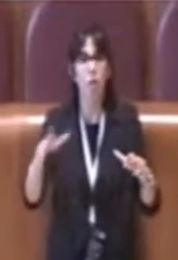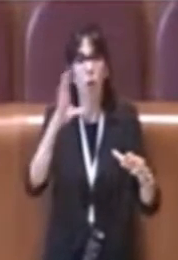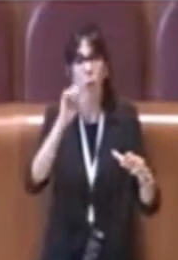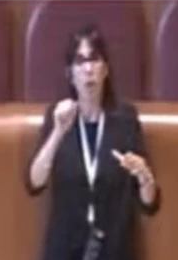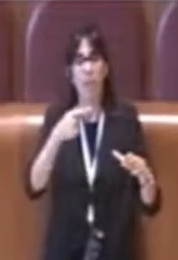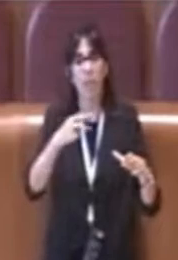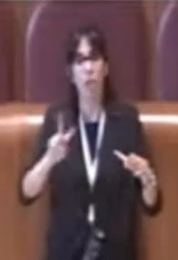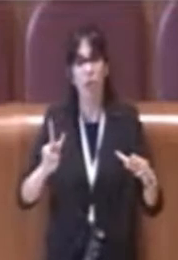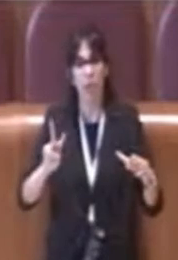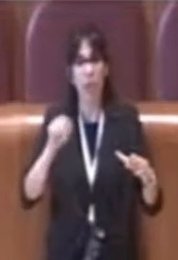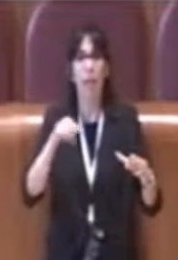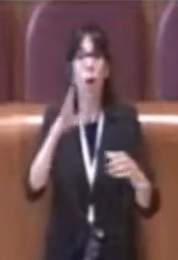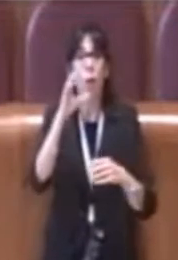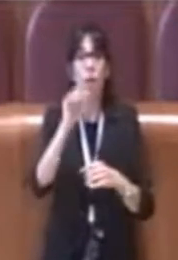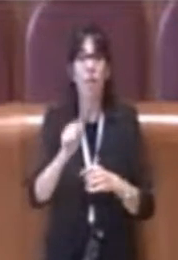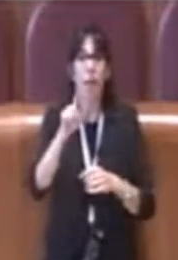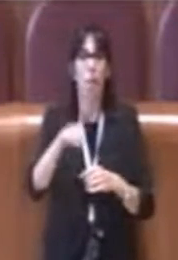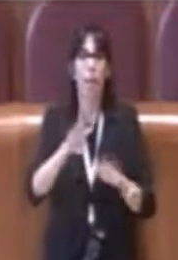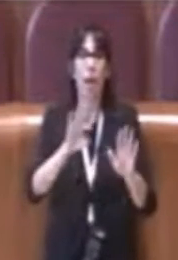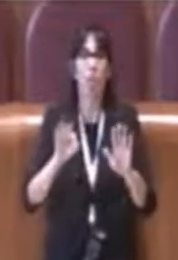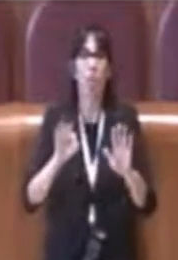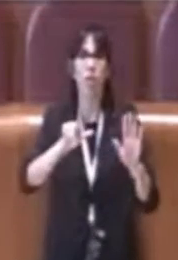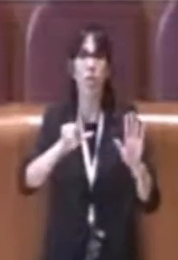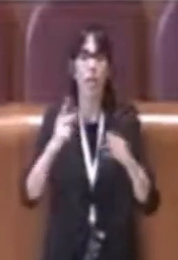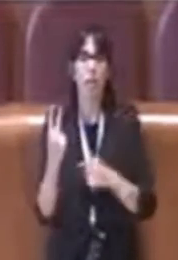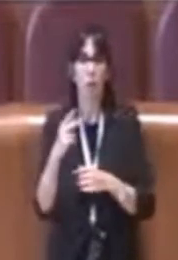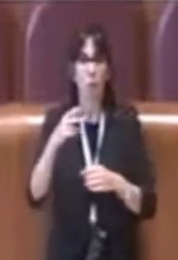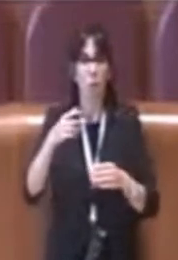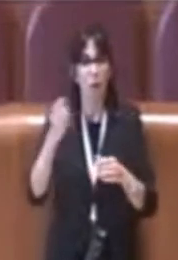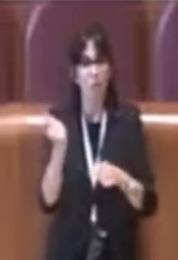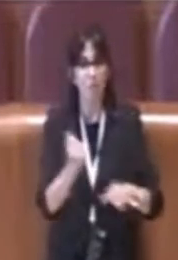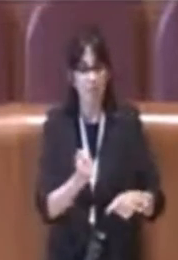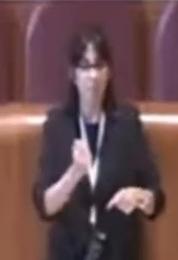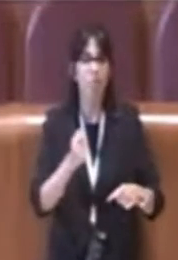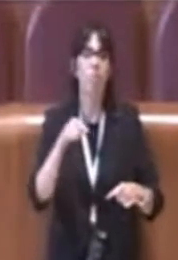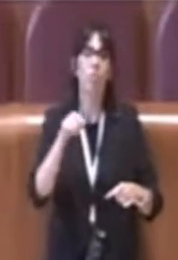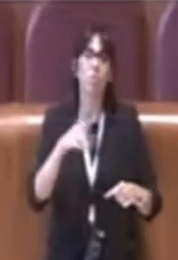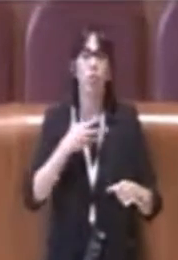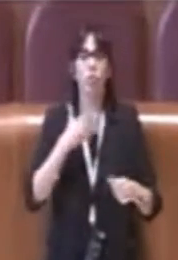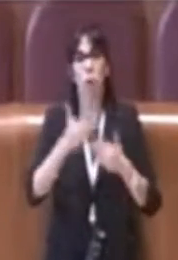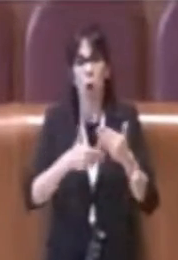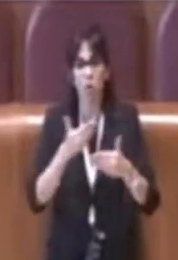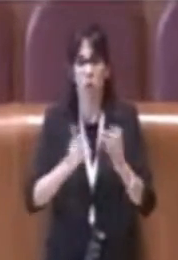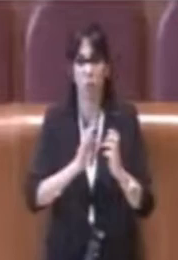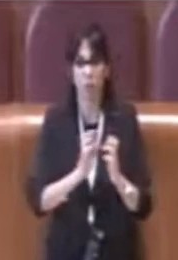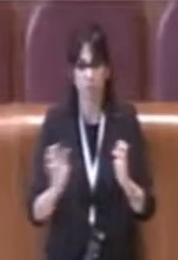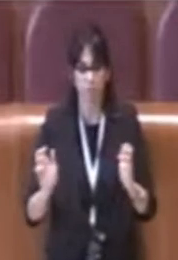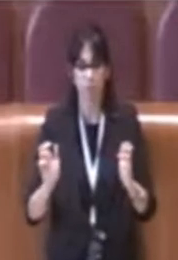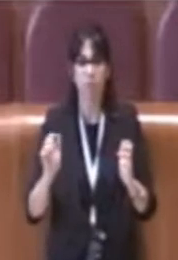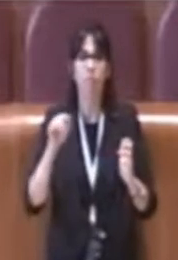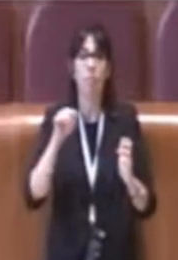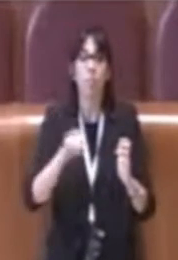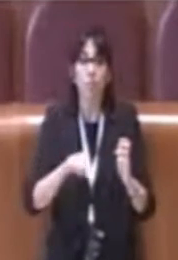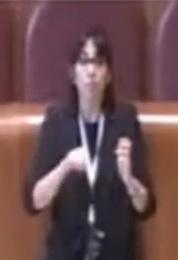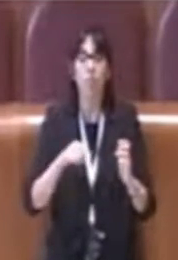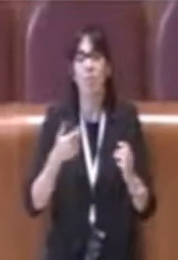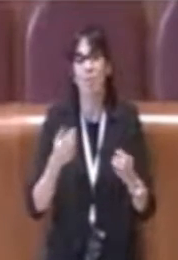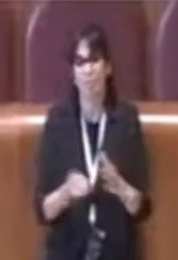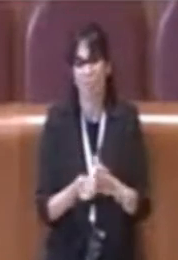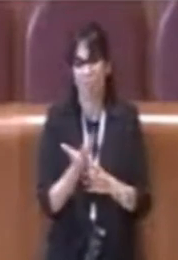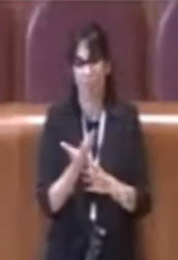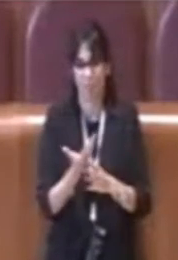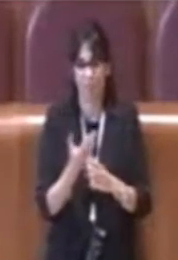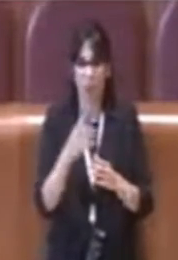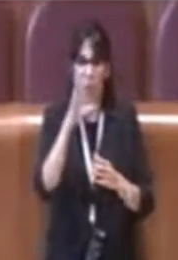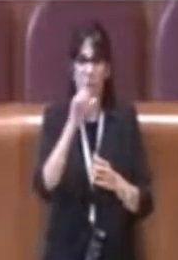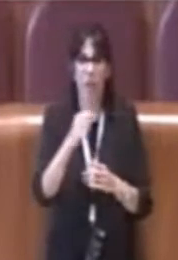L'università è stata istituita nel 1972 con una serie di procedure che appunto ne hanno dato vita e